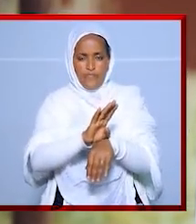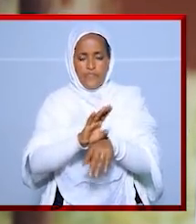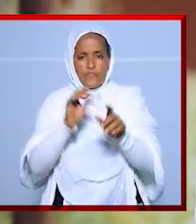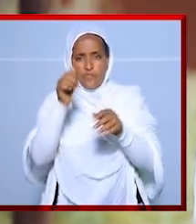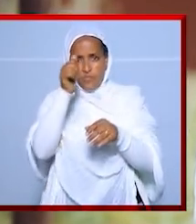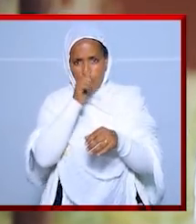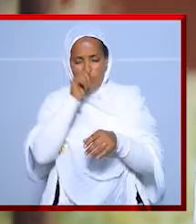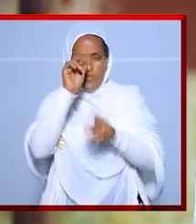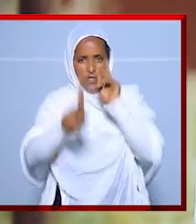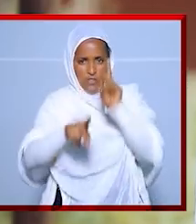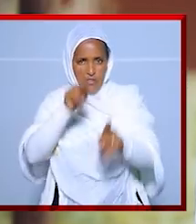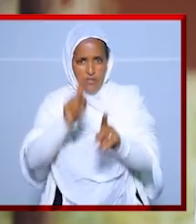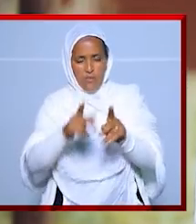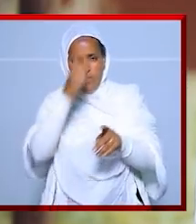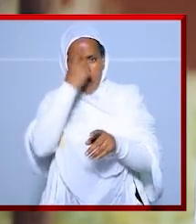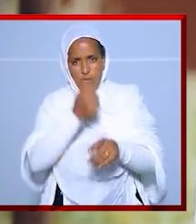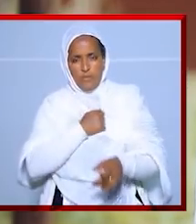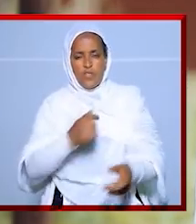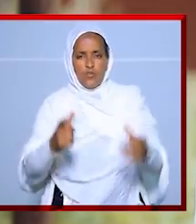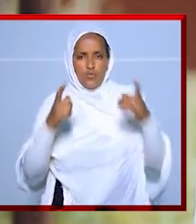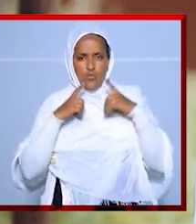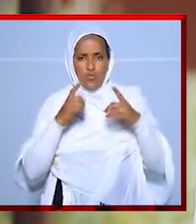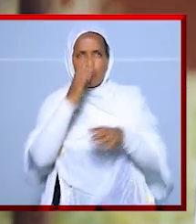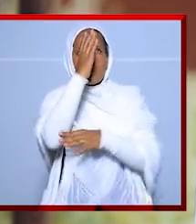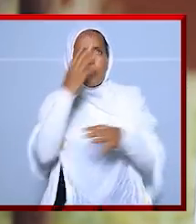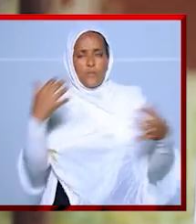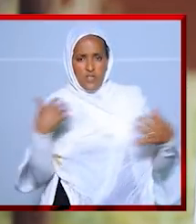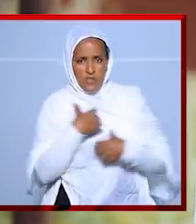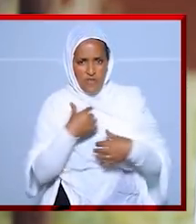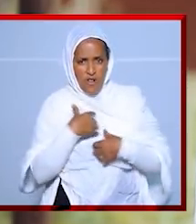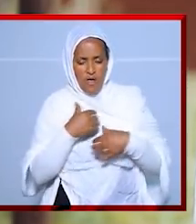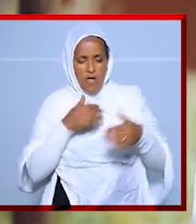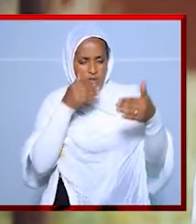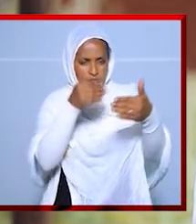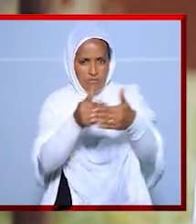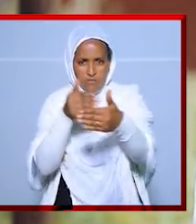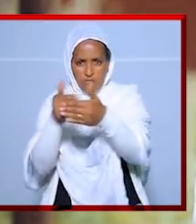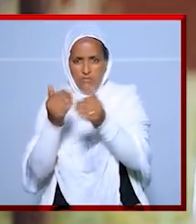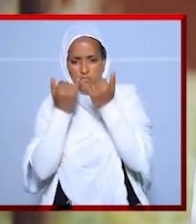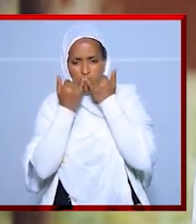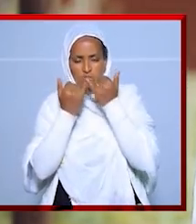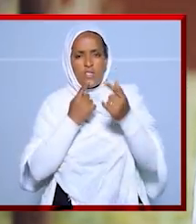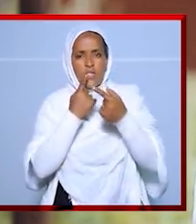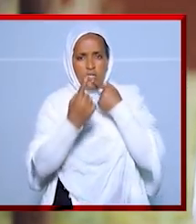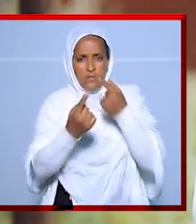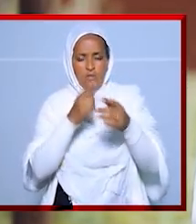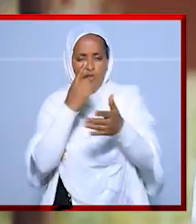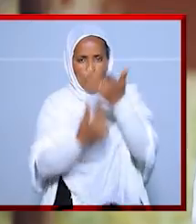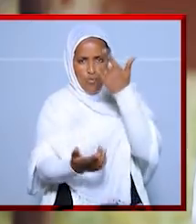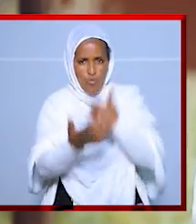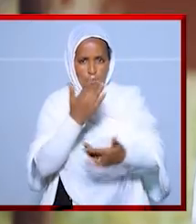ቤተክርስቲያን የኢትዮጵያ ህዝብ እምነት እንዲኖረው ፈሪሃ እግዚአብሔር እንዲኖረው እንዲቀራረብ፣ እንዲነጋገር፣ እንዲወያይ፣